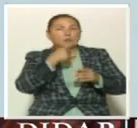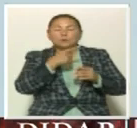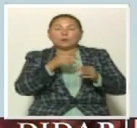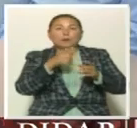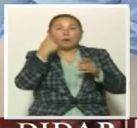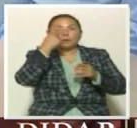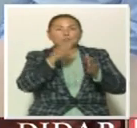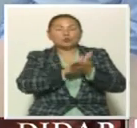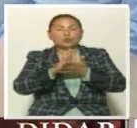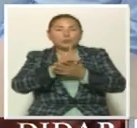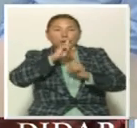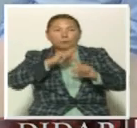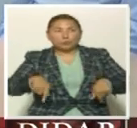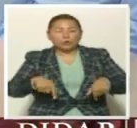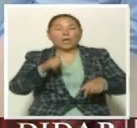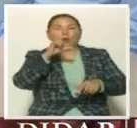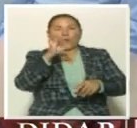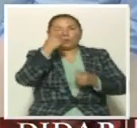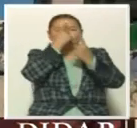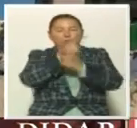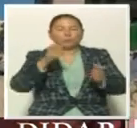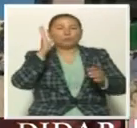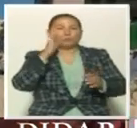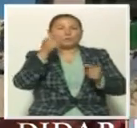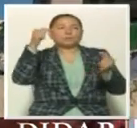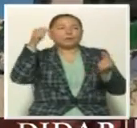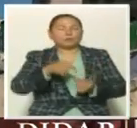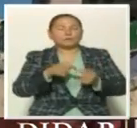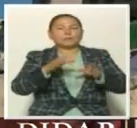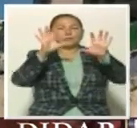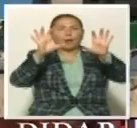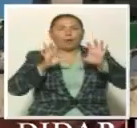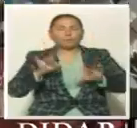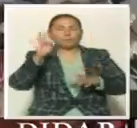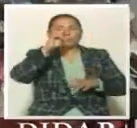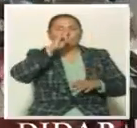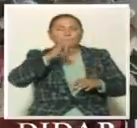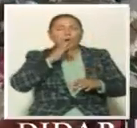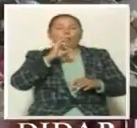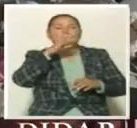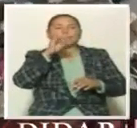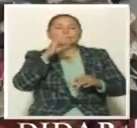чистоту веренных им территорий, экологи предупреждают, что в соответствии с Кодексом Республики Казахстан